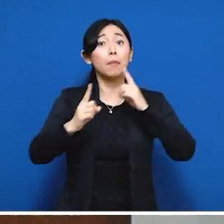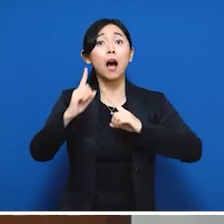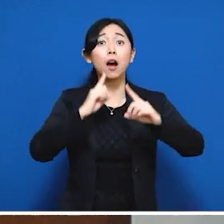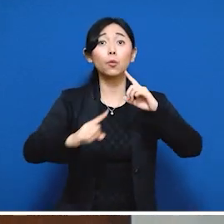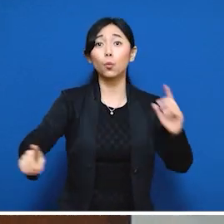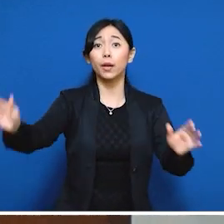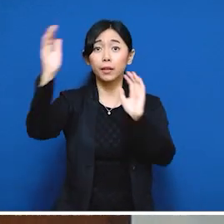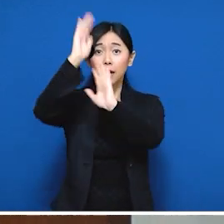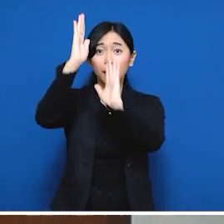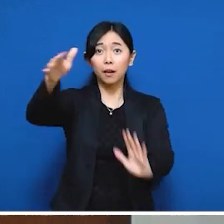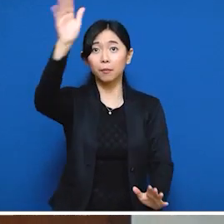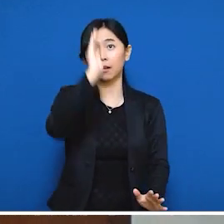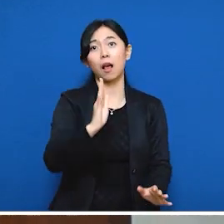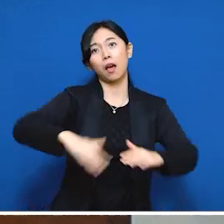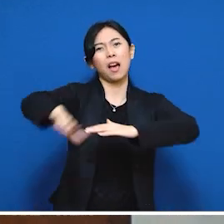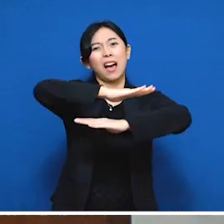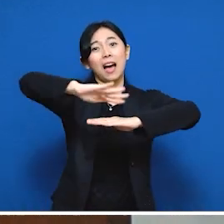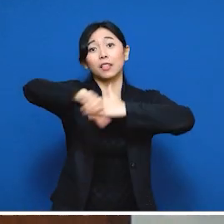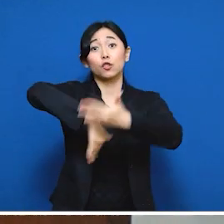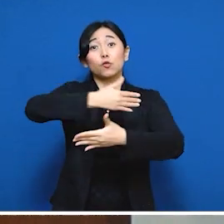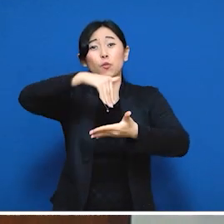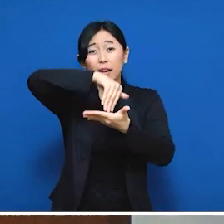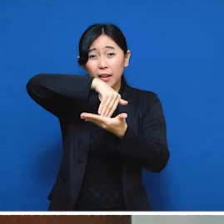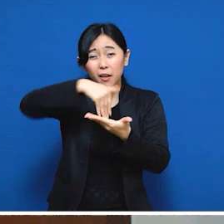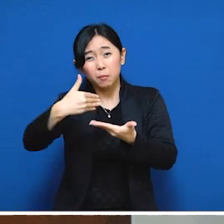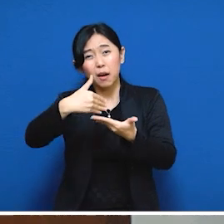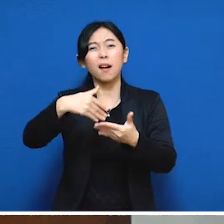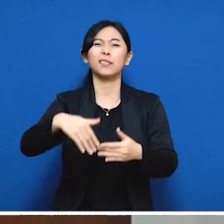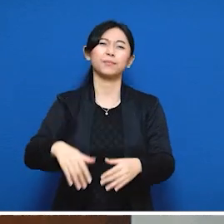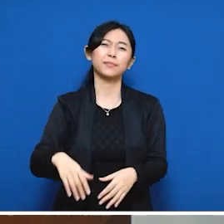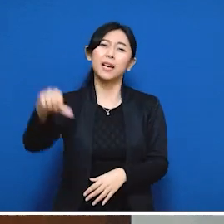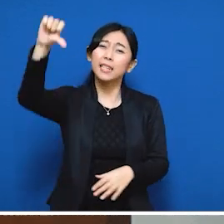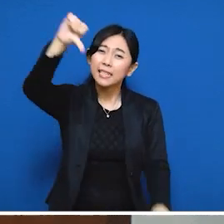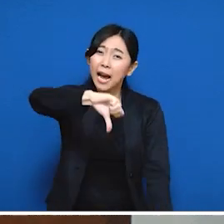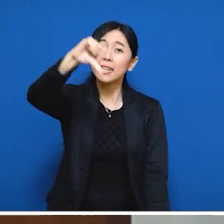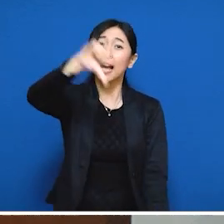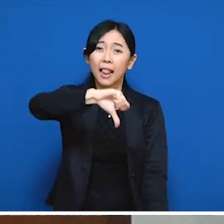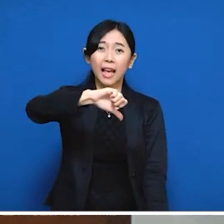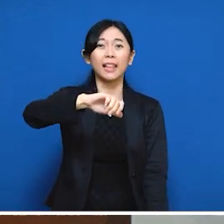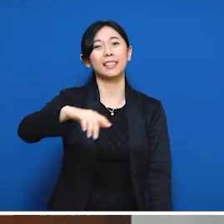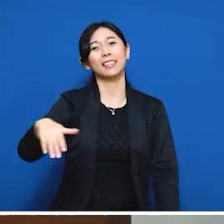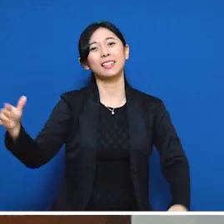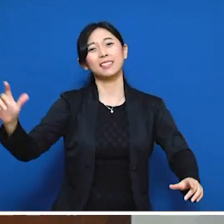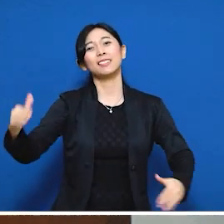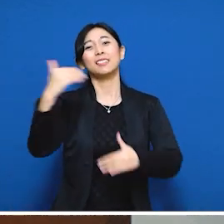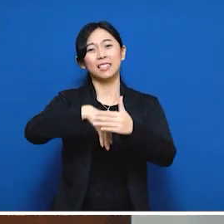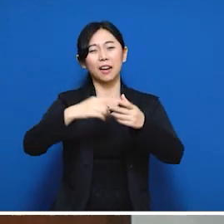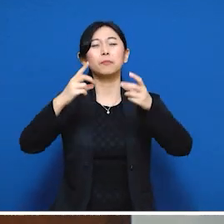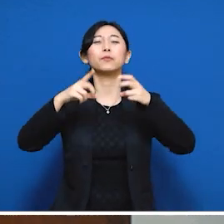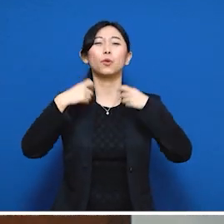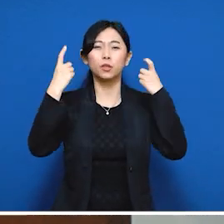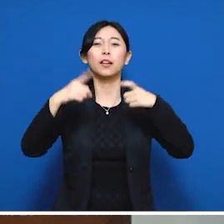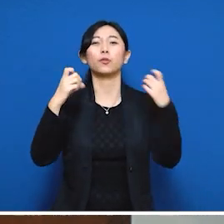di hadapan Allah atas segala kelemahan dan kegagalan yang mewujud dalam keberdosaan